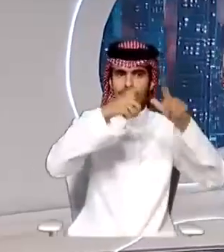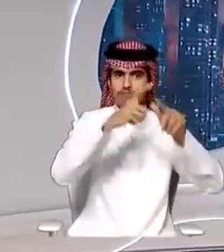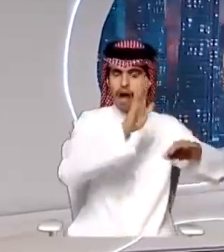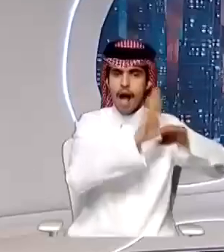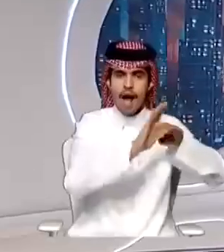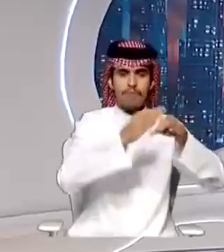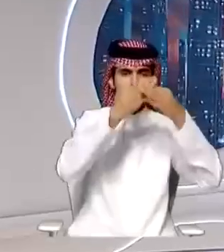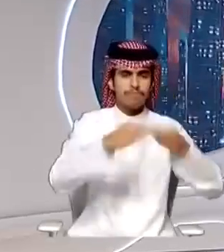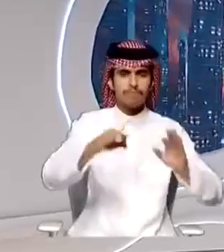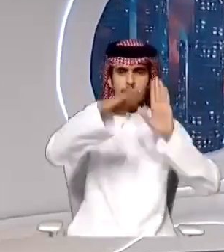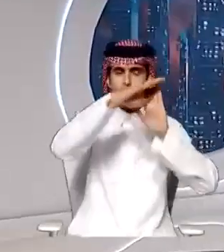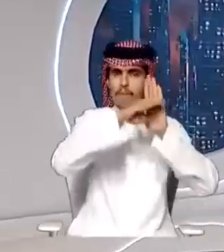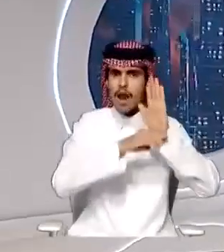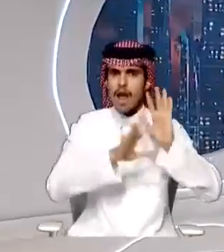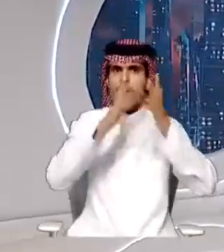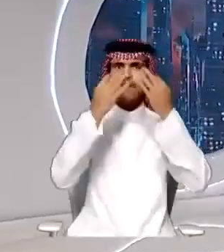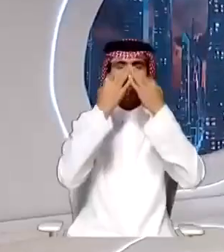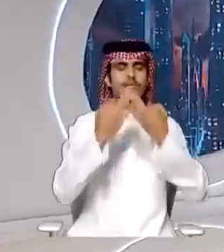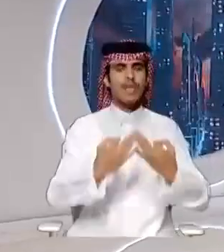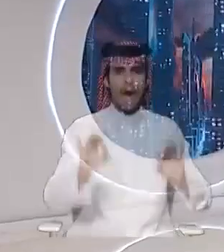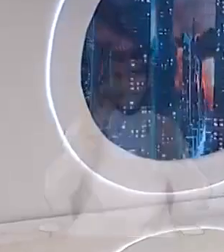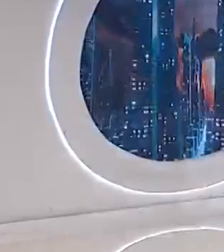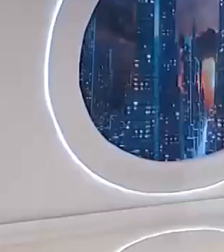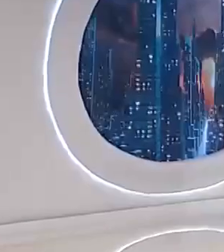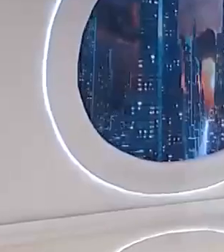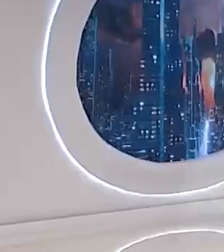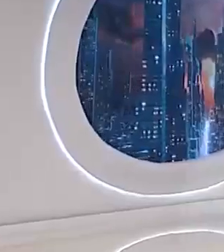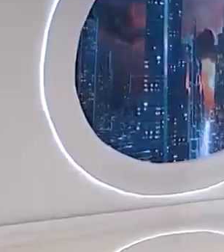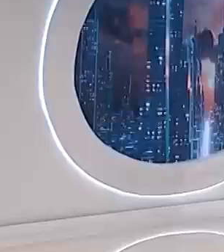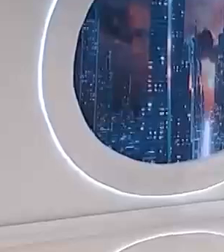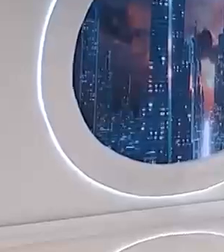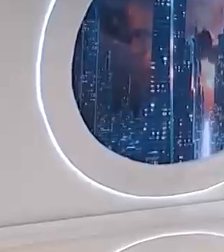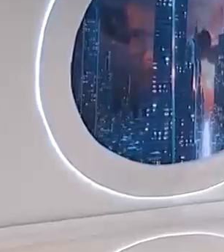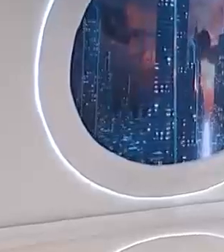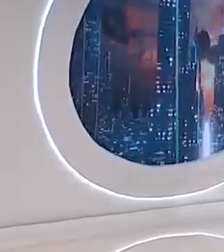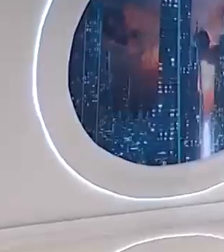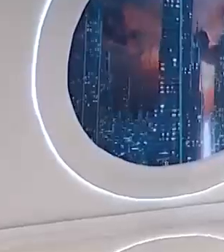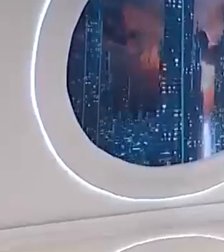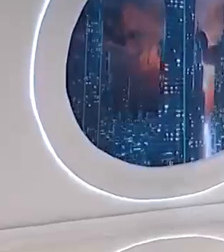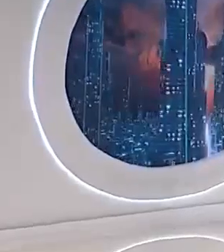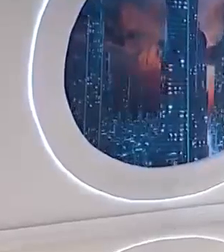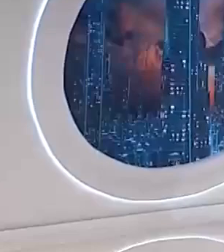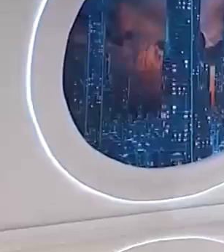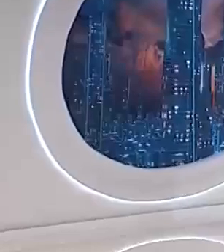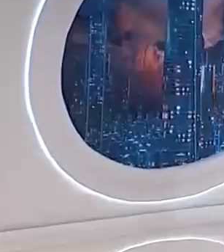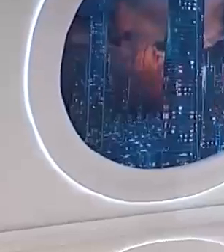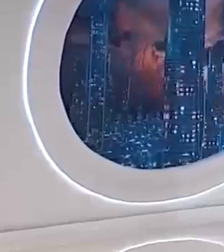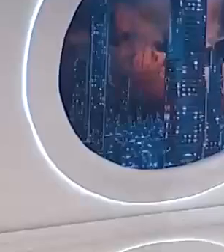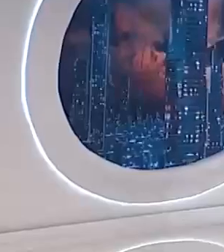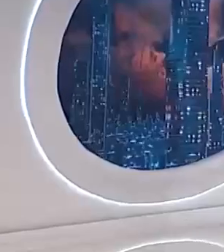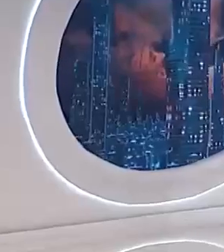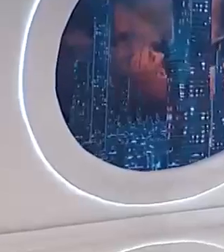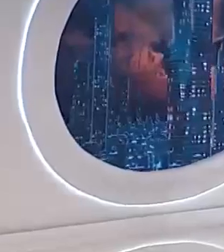يعني وتواجه فيهم المجتمع زي مثلا المناديب في حلقه سواها في الاخباريه